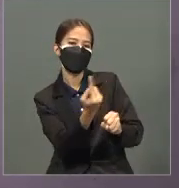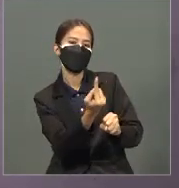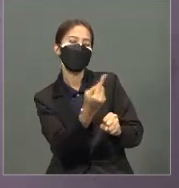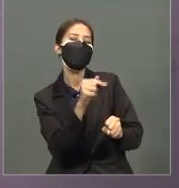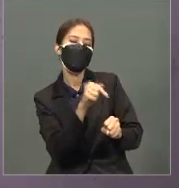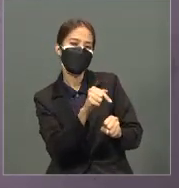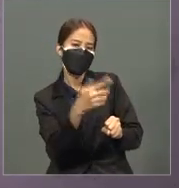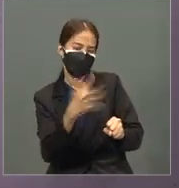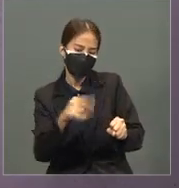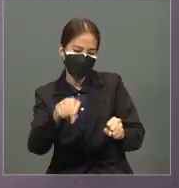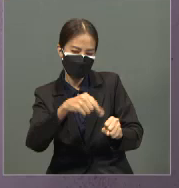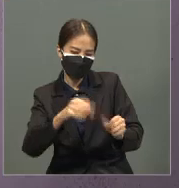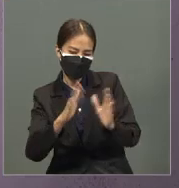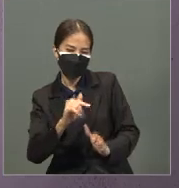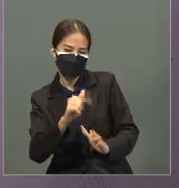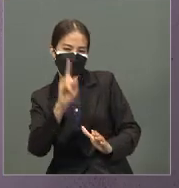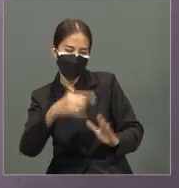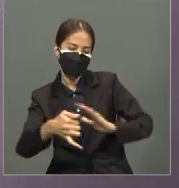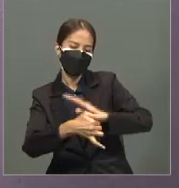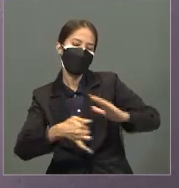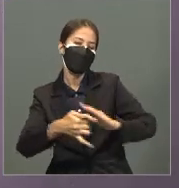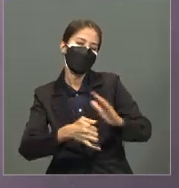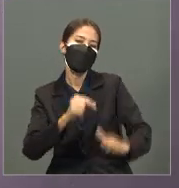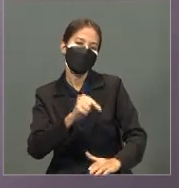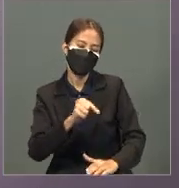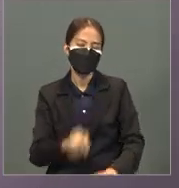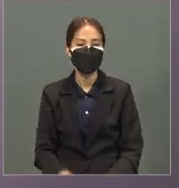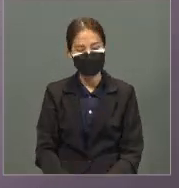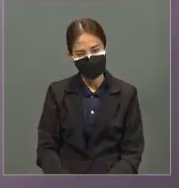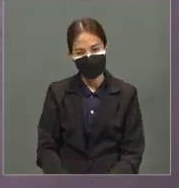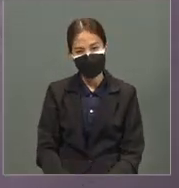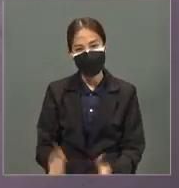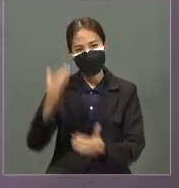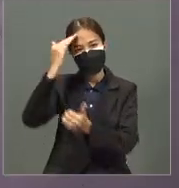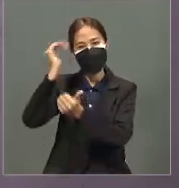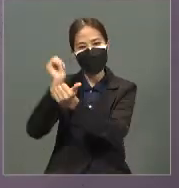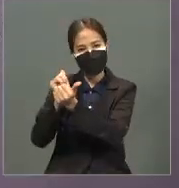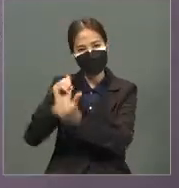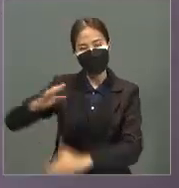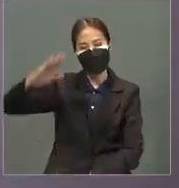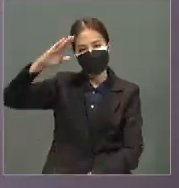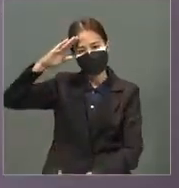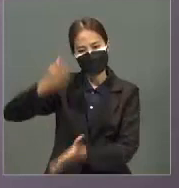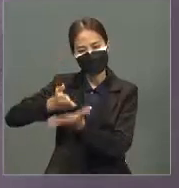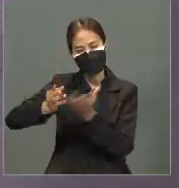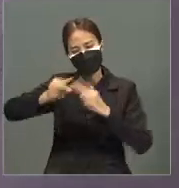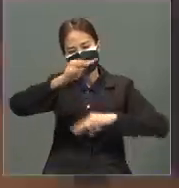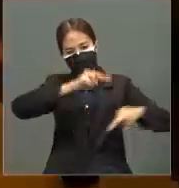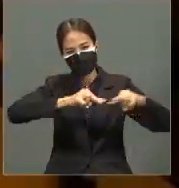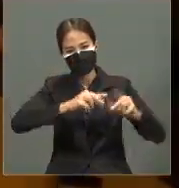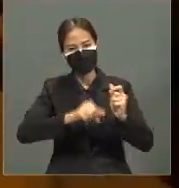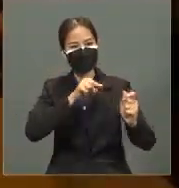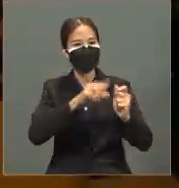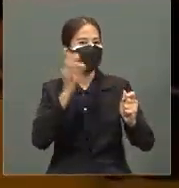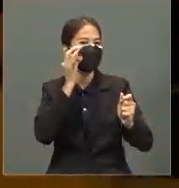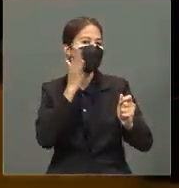ค่ะที่เหลือก็เลยต้องนำตัวไปกักโรคในทันทีนะคะโดยทางตำรวจทหารแล้วก็ฝ่ายปกครองที่อำเภอสวนพึ่งค่ะเข